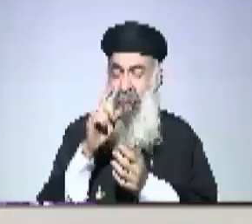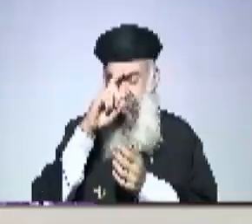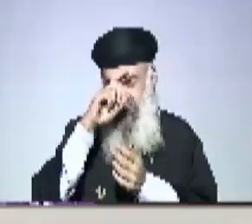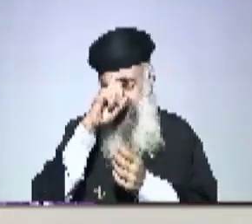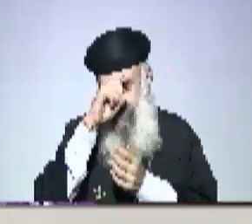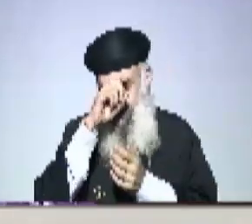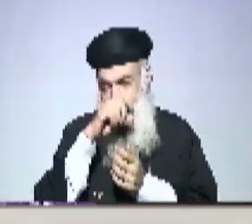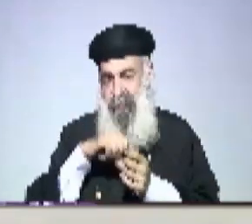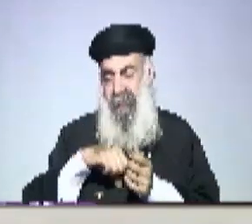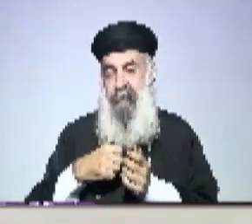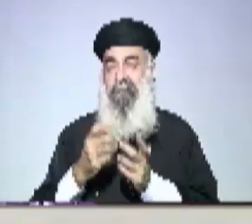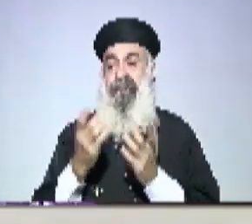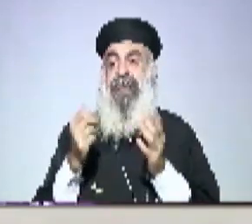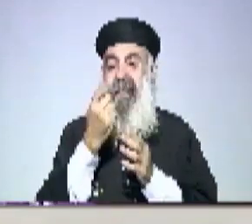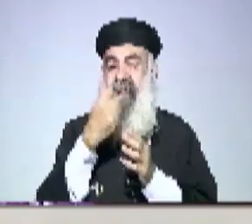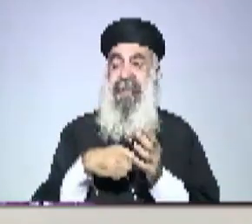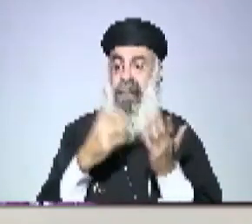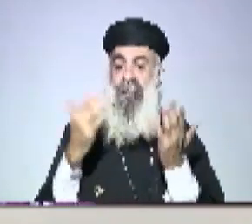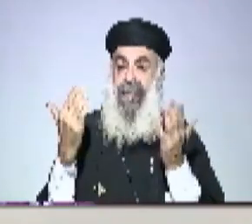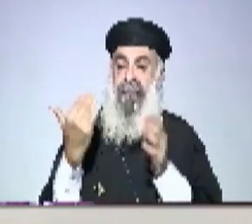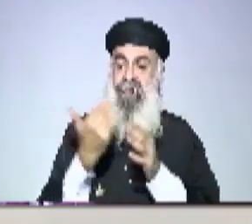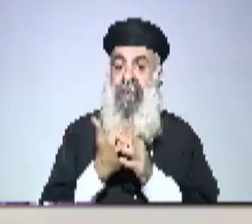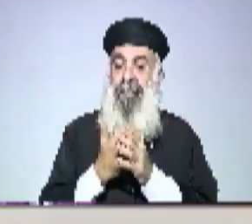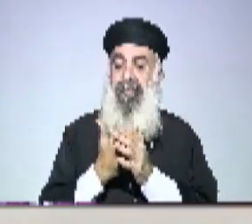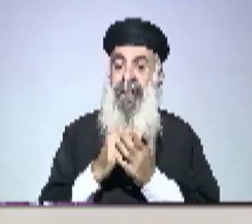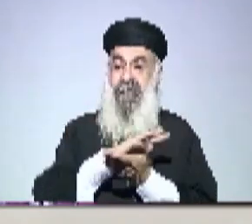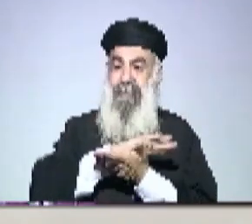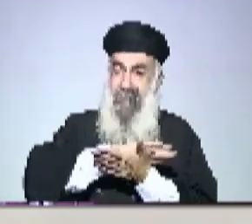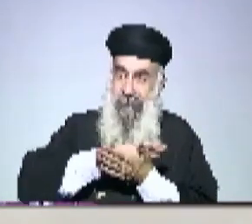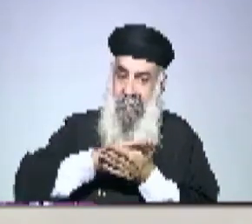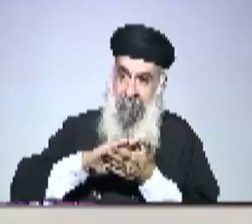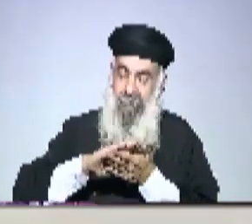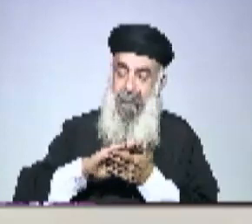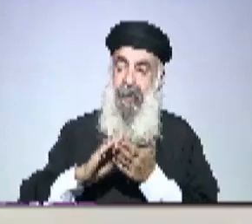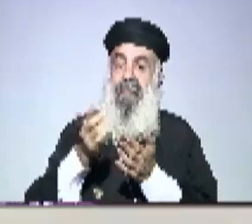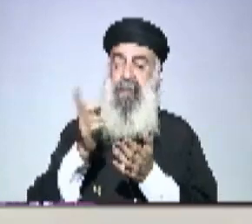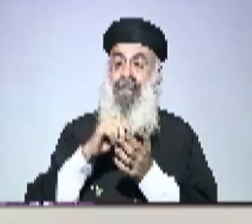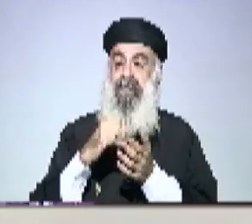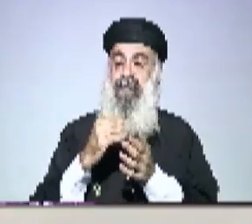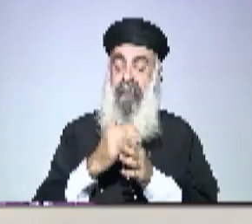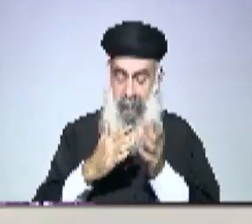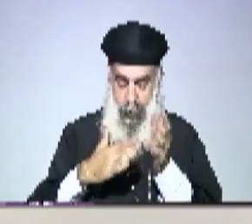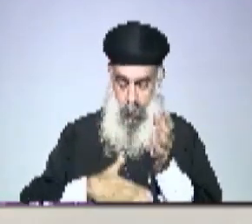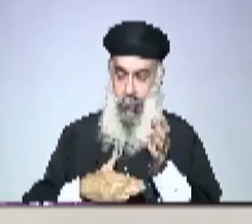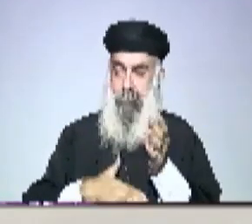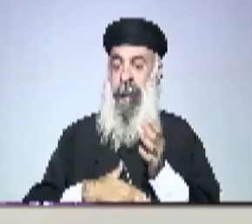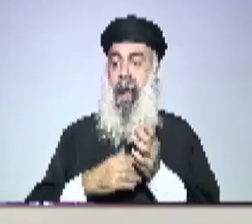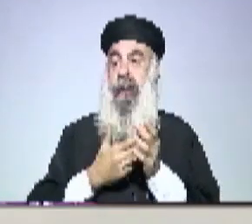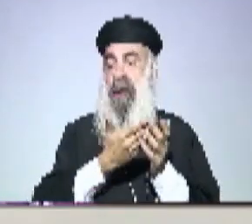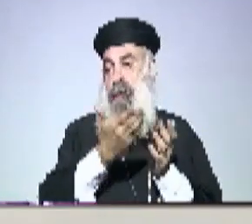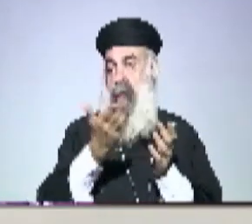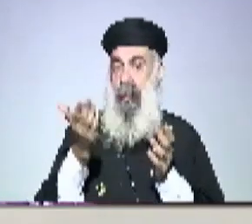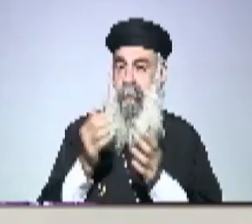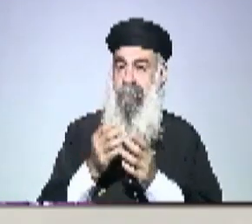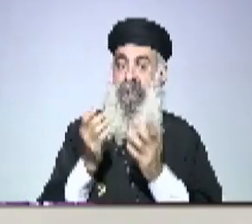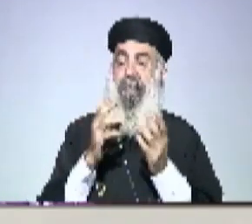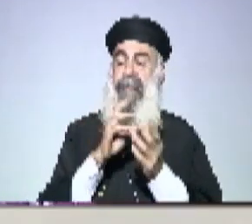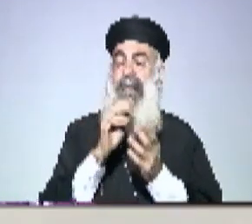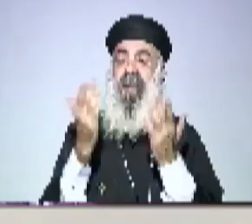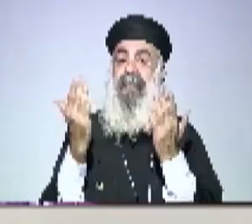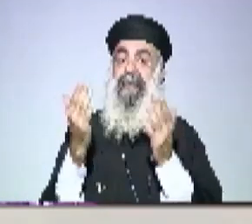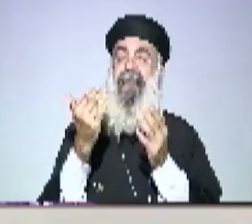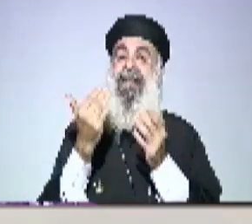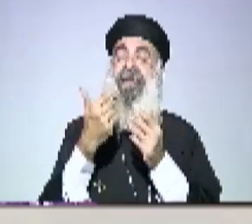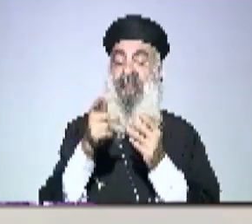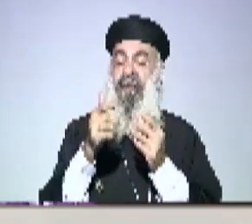فالكنيسه بتصلي من اجل سلامهم ومن اجل شبعهم زي ما بنقول في الاوشيه اذ